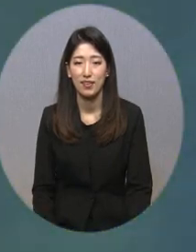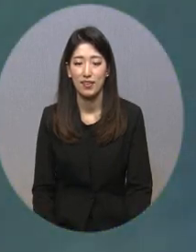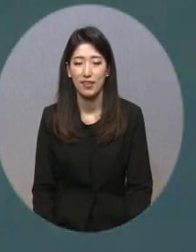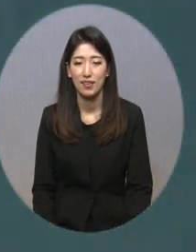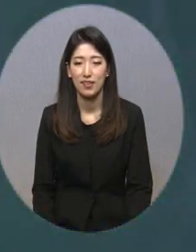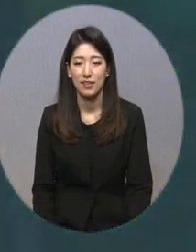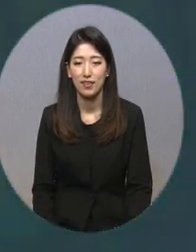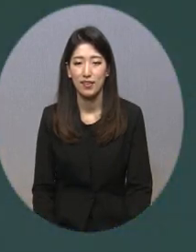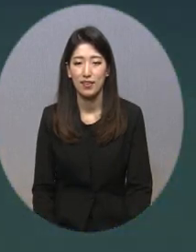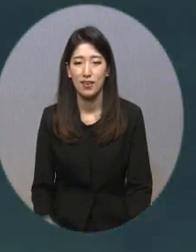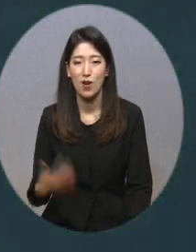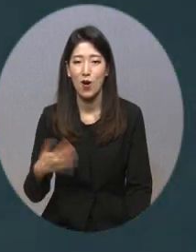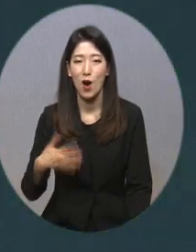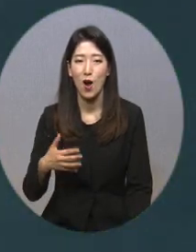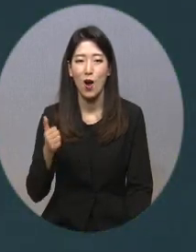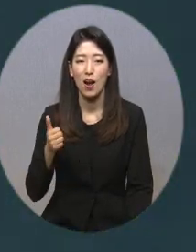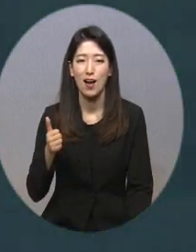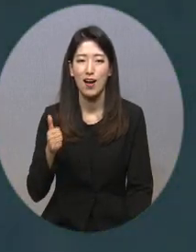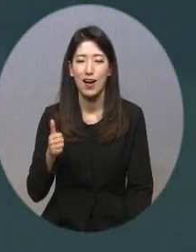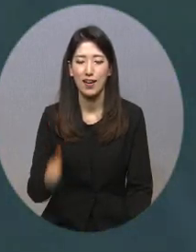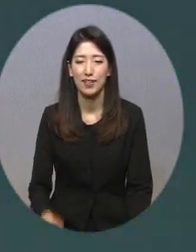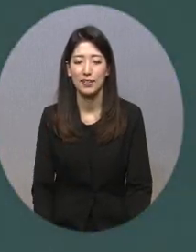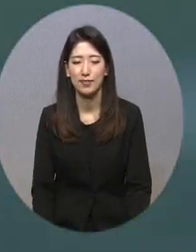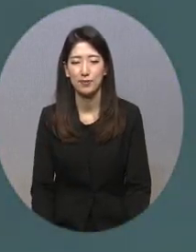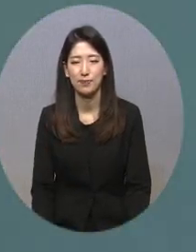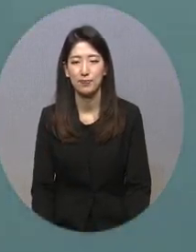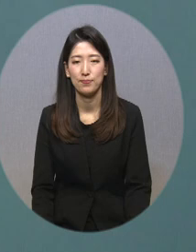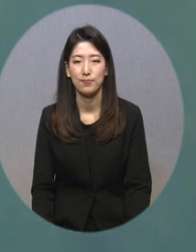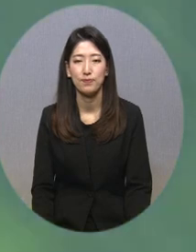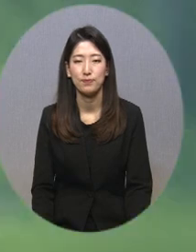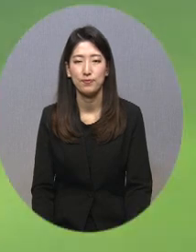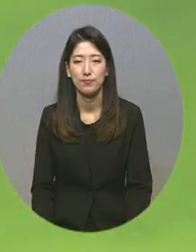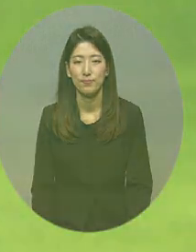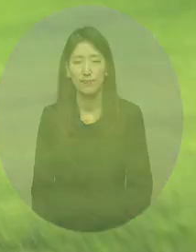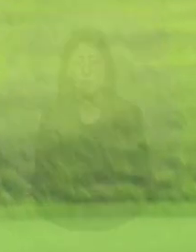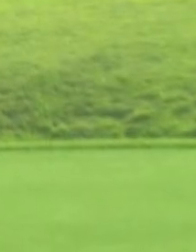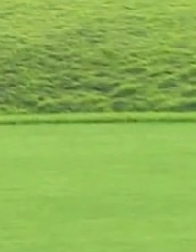굿샷! 야, 나이스! 잘 쳤다.